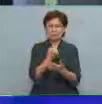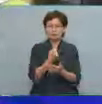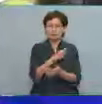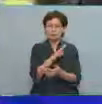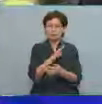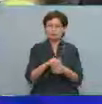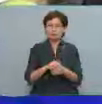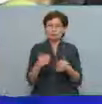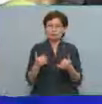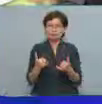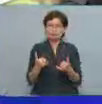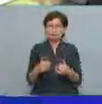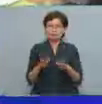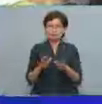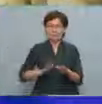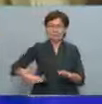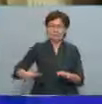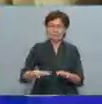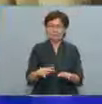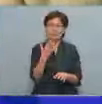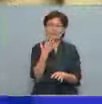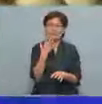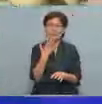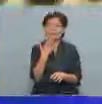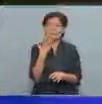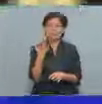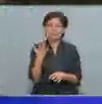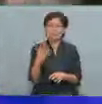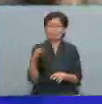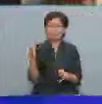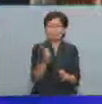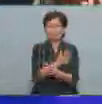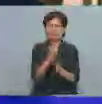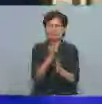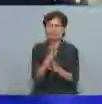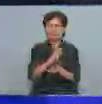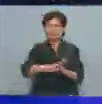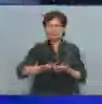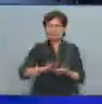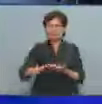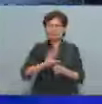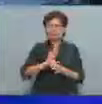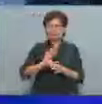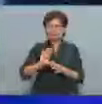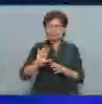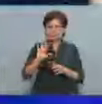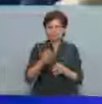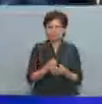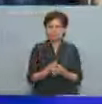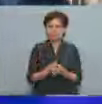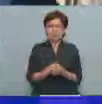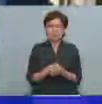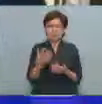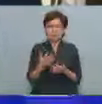таңда аудан шаруалары тек ел ішінде ғана емес, шетелде де сұранысқа ие экологиялық таза өнім өндіруге ұмтылуда. Оның бір қатарына қазірдің өзінде